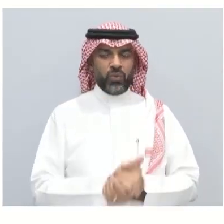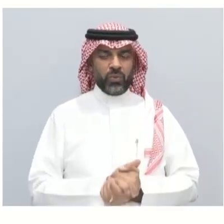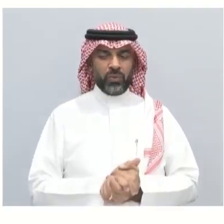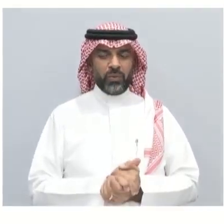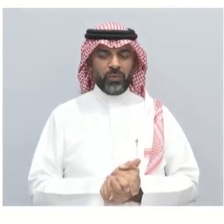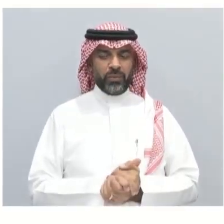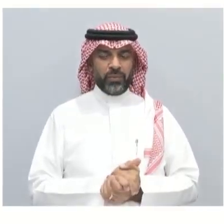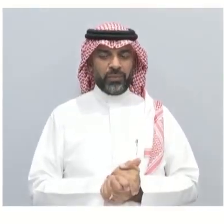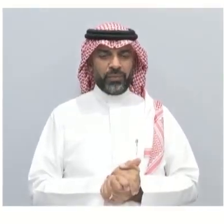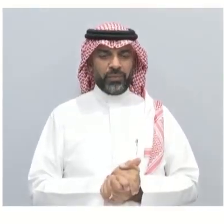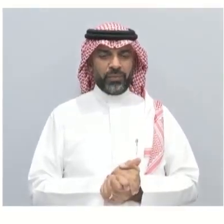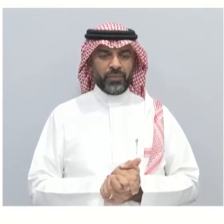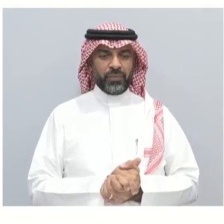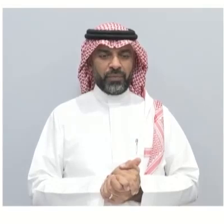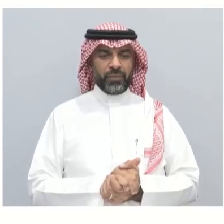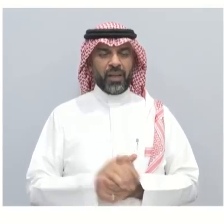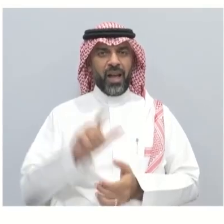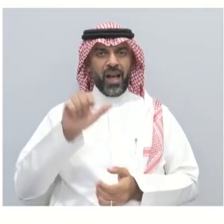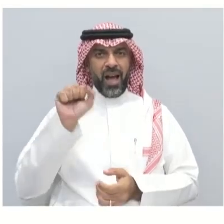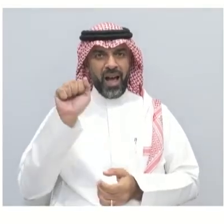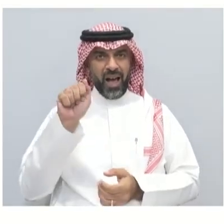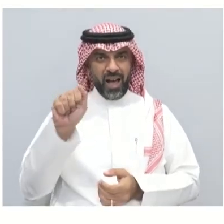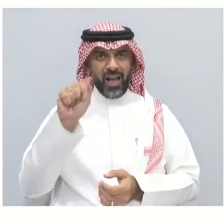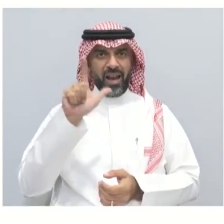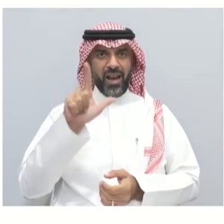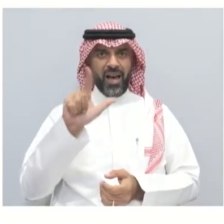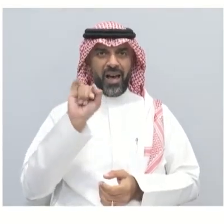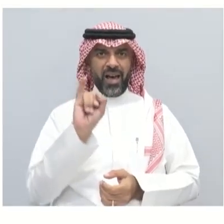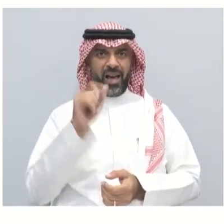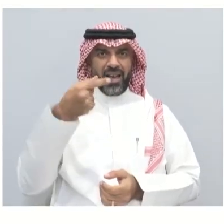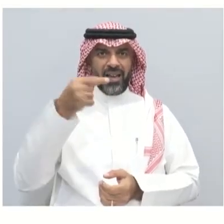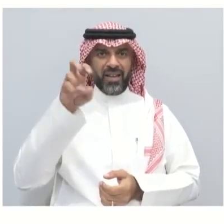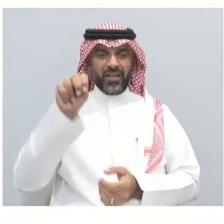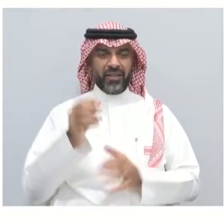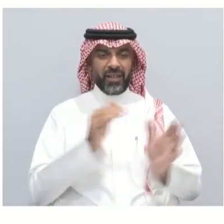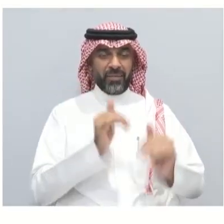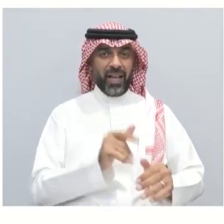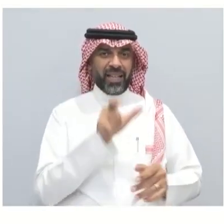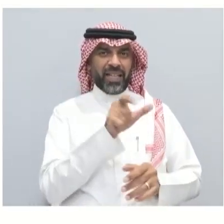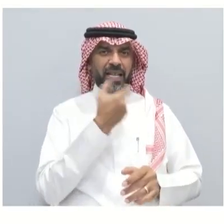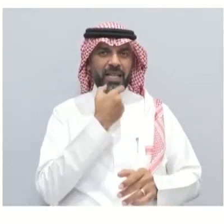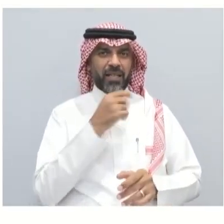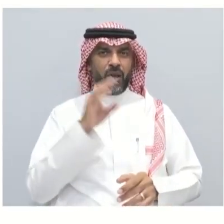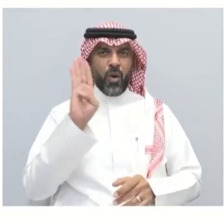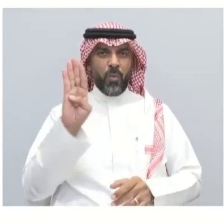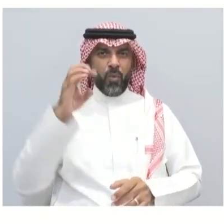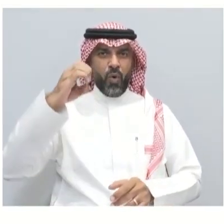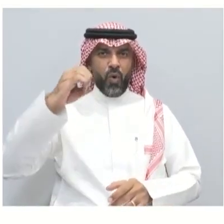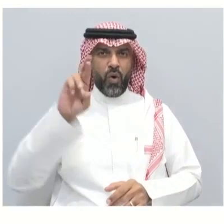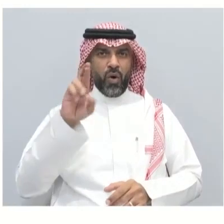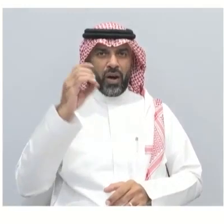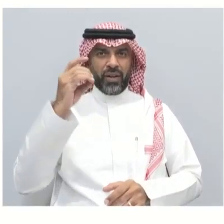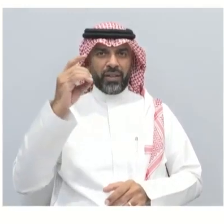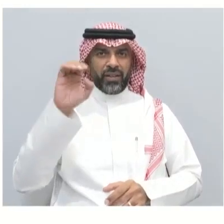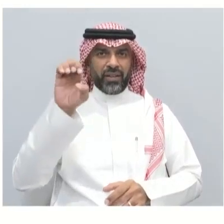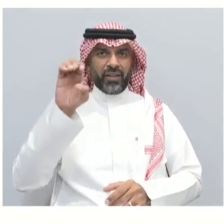الانجليزيه احسنتم الالين مننت او الالين طيب البوردر احسنتم